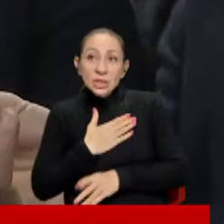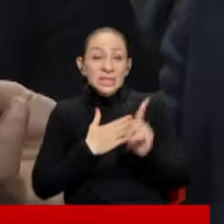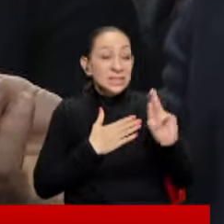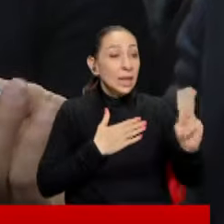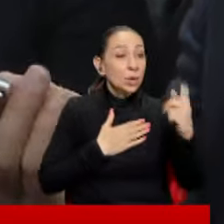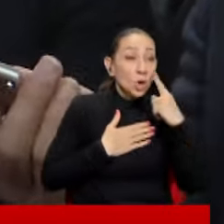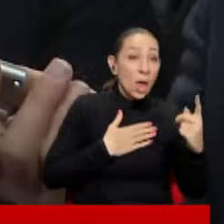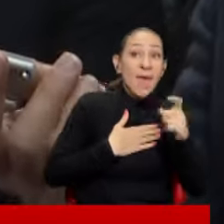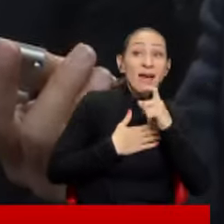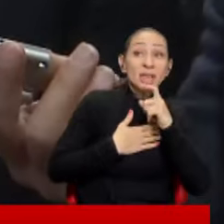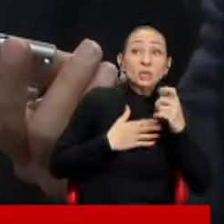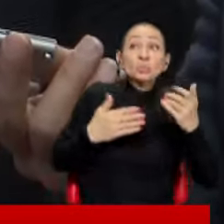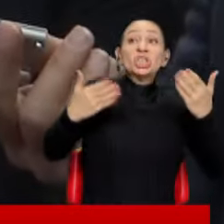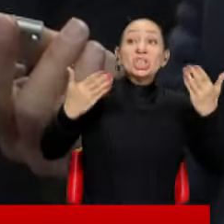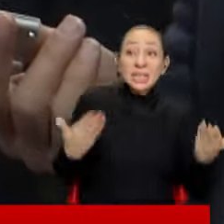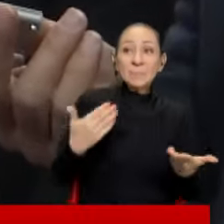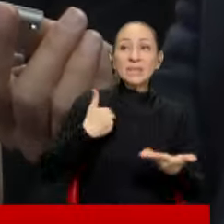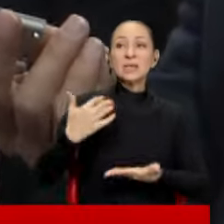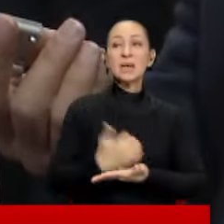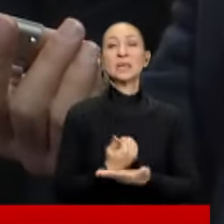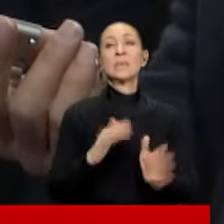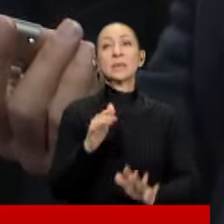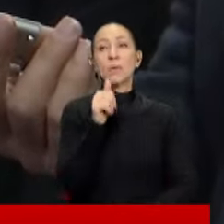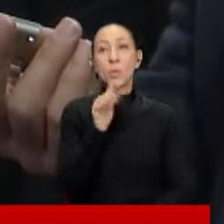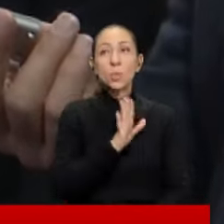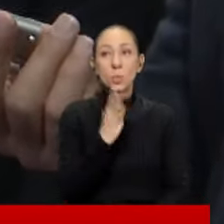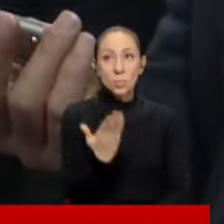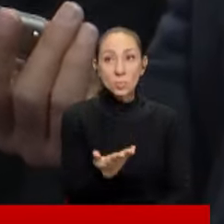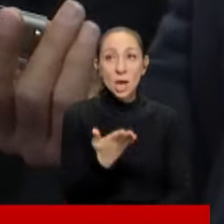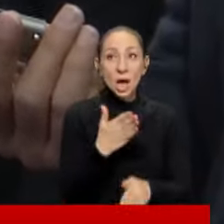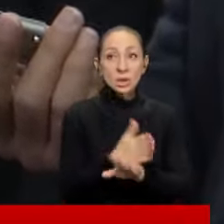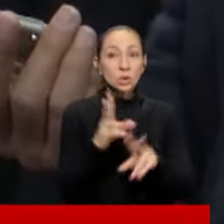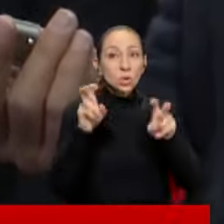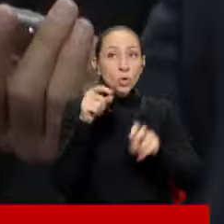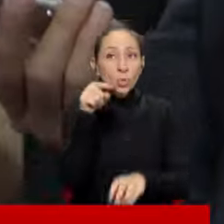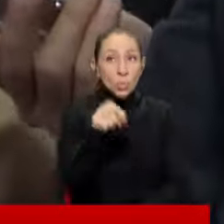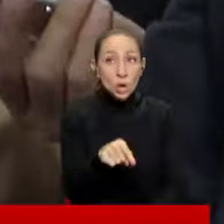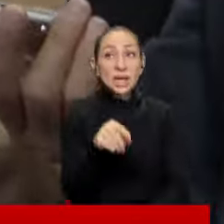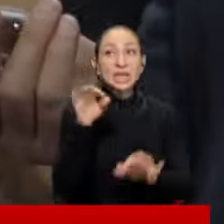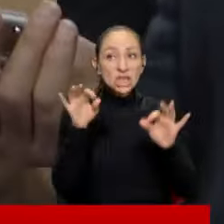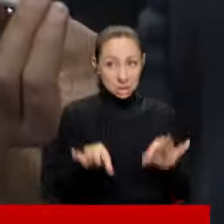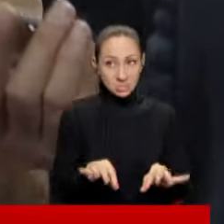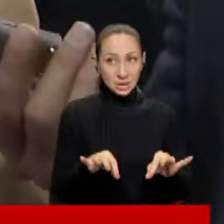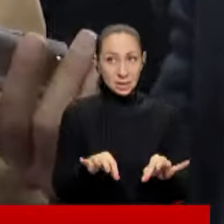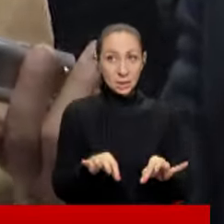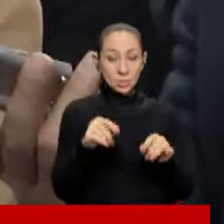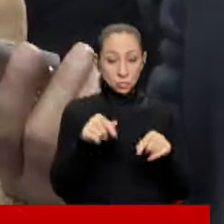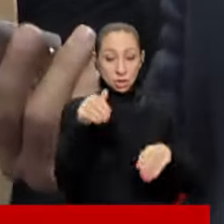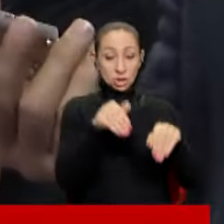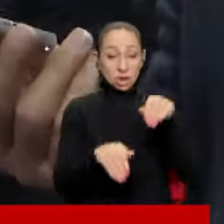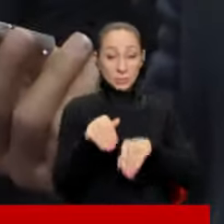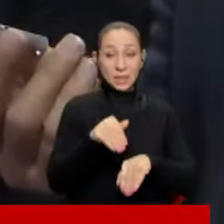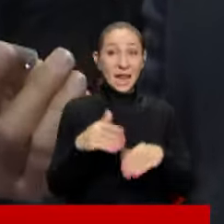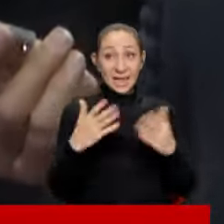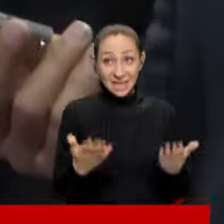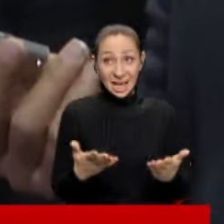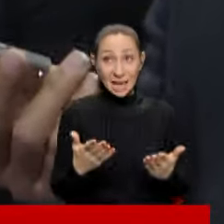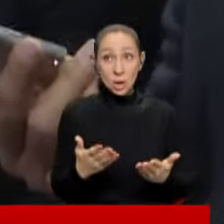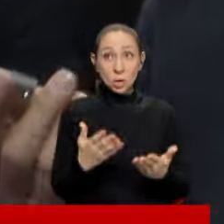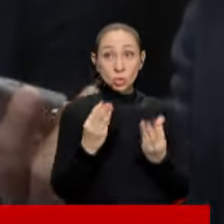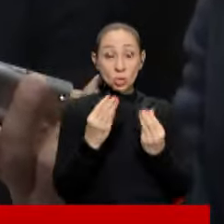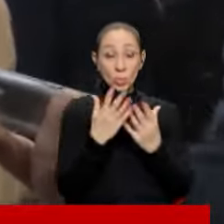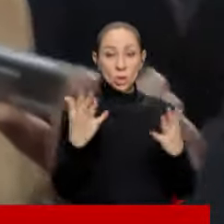göre yanlışmış ki biz kazanamadık oğlum. Evet, asıl mevzu bu. Şimdi bu seçimlere ise